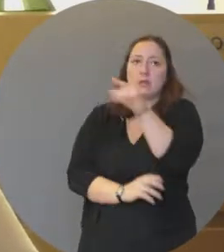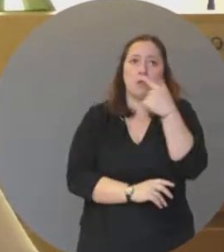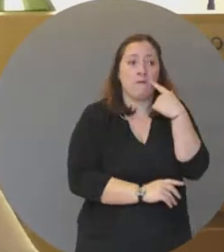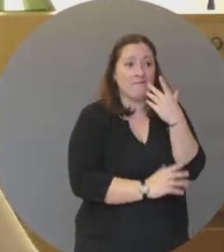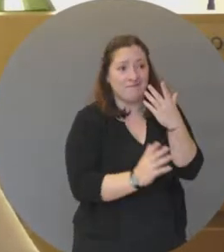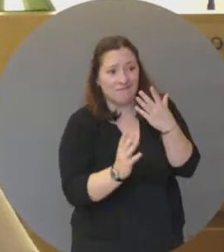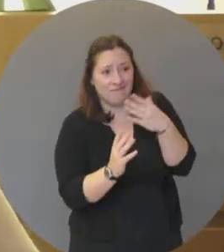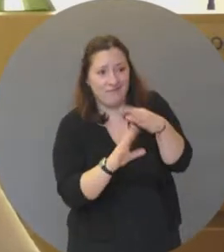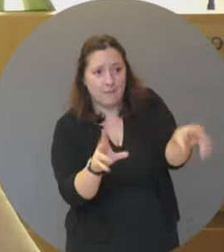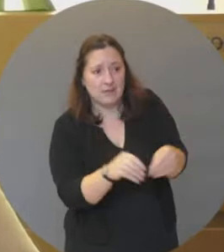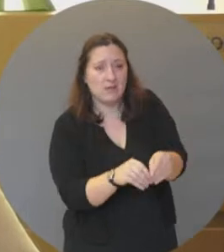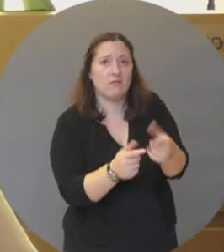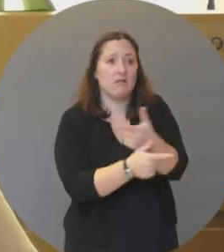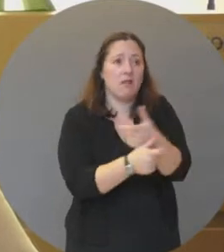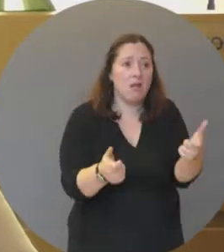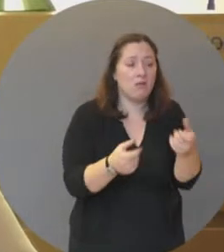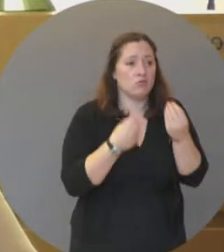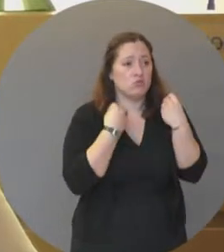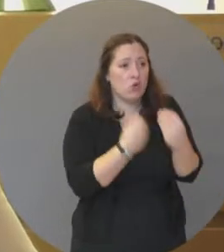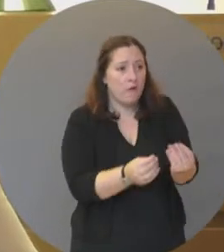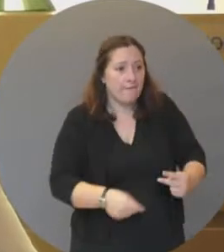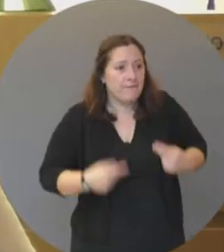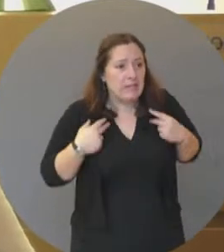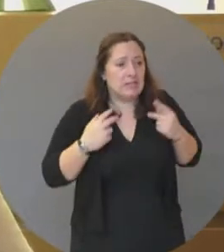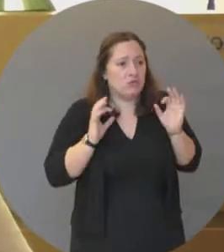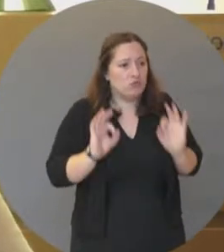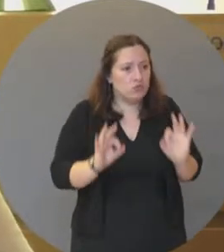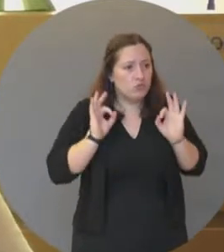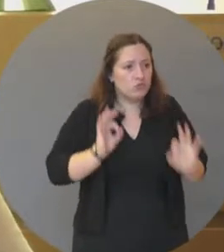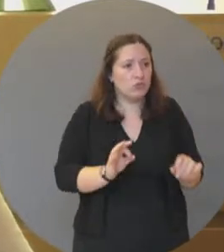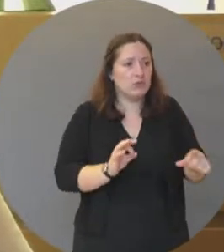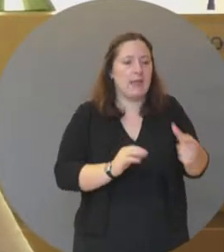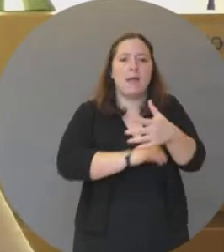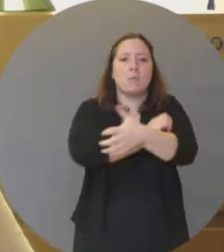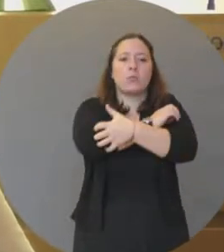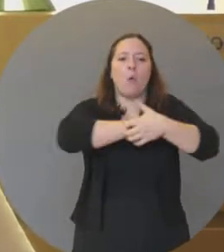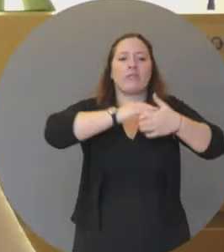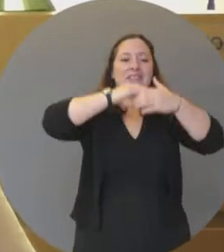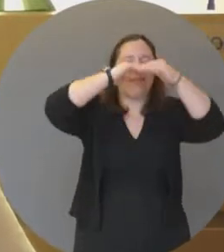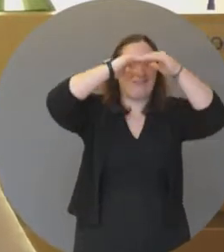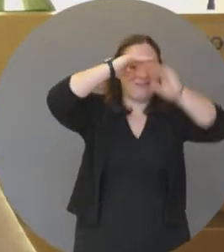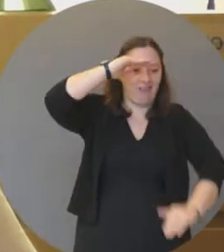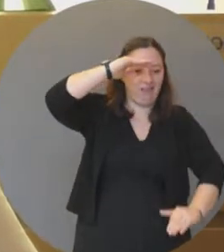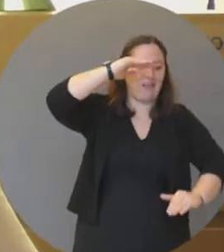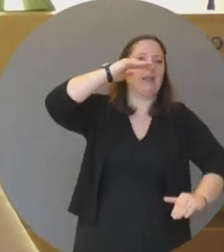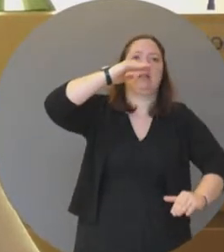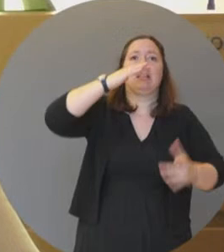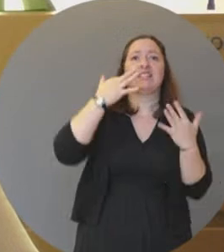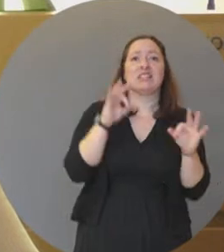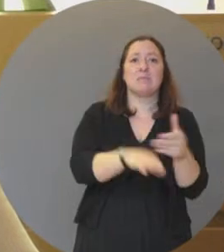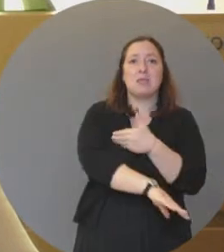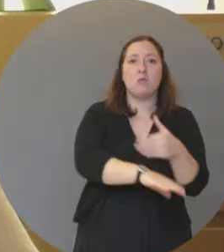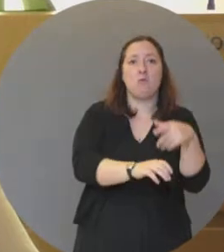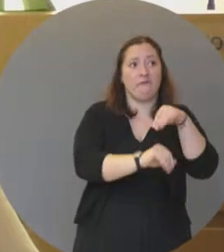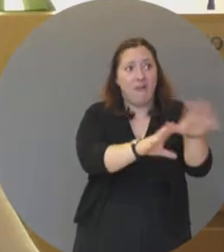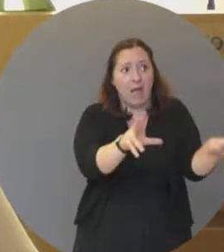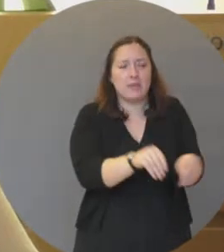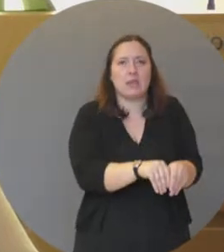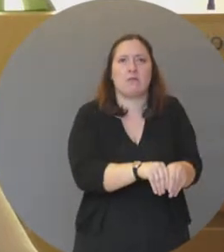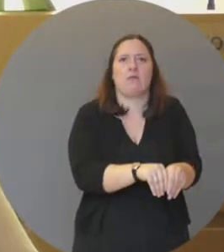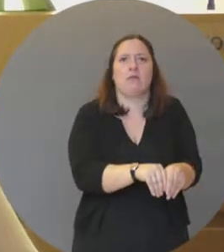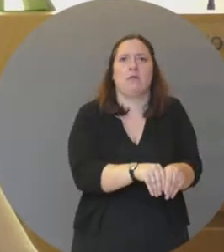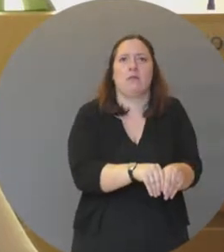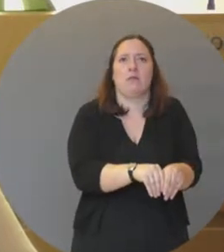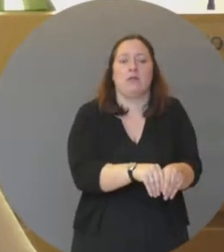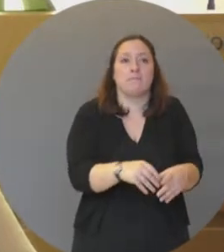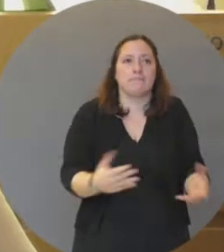en maintenant pardon sous le seuil de pauvreté 10 millions de foyers comment peut-on croire qu'une personne